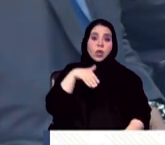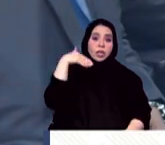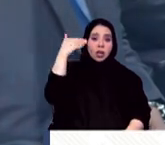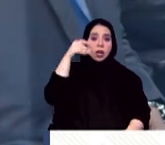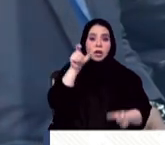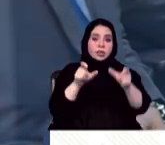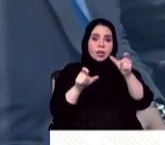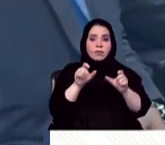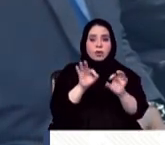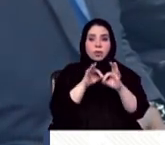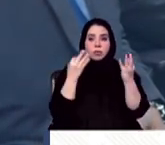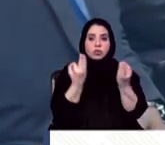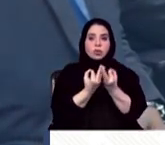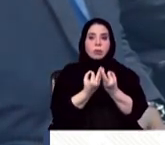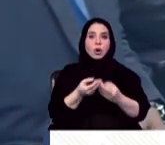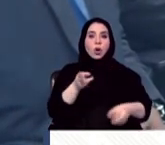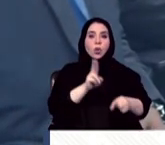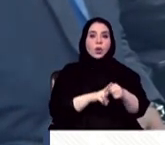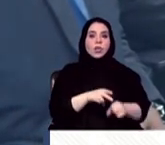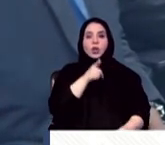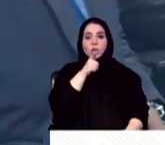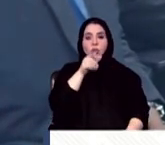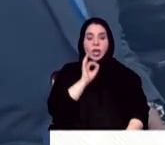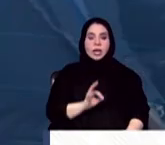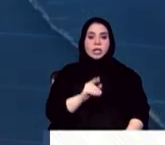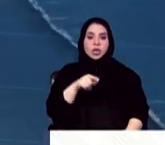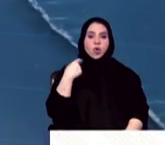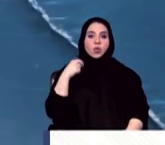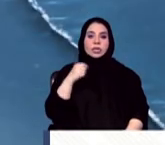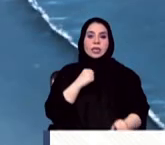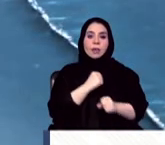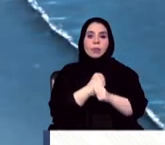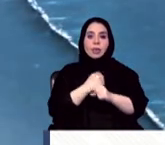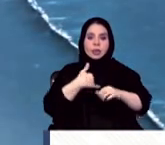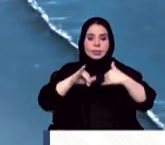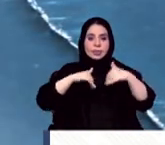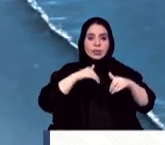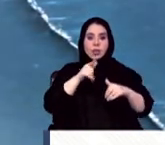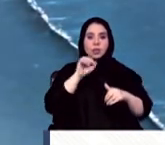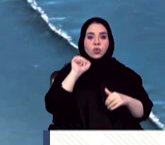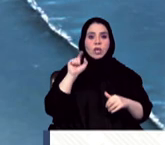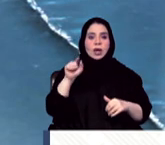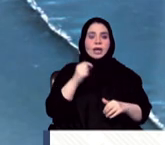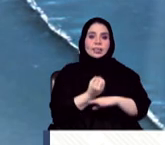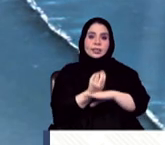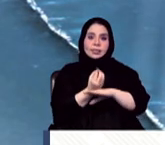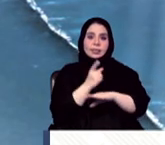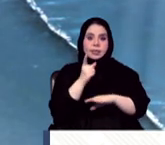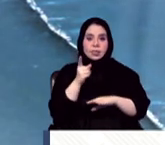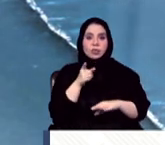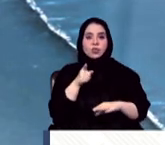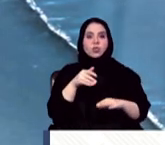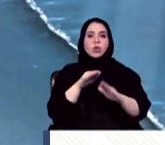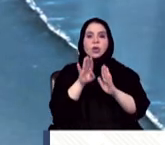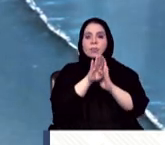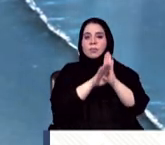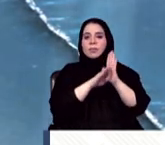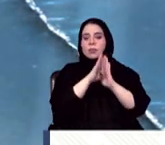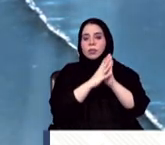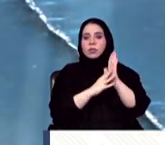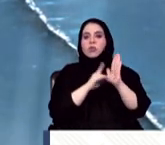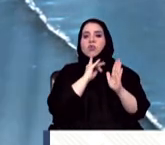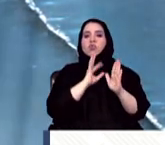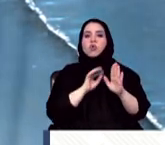يلبي تطلعات افراد المجتمع من جانبه اكد وزير الاشغال ان عمليه الانشاء والتنفيذ بالمشروع تسير وفق ما